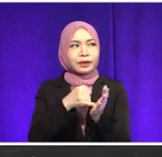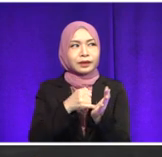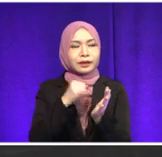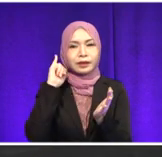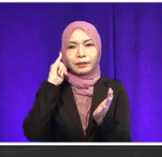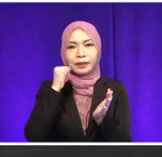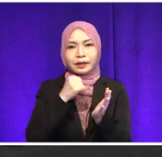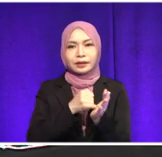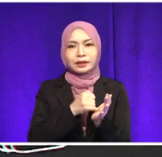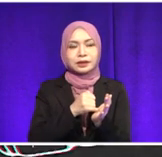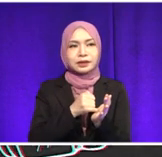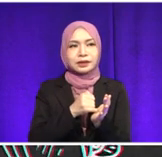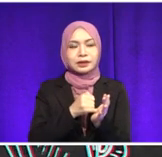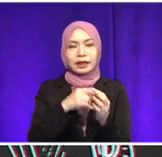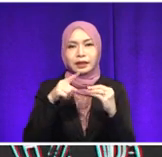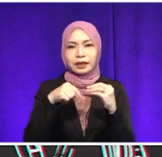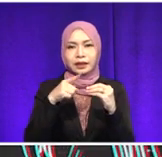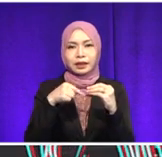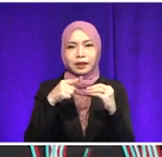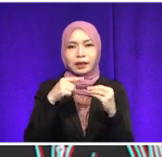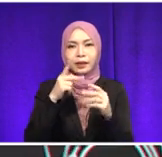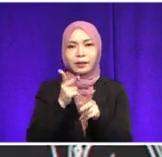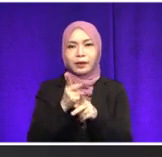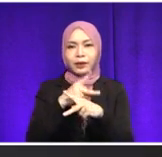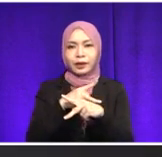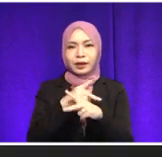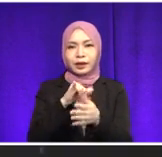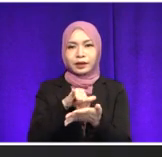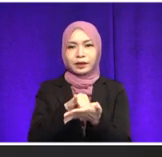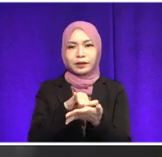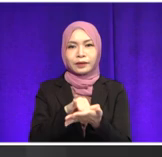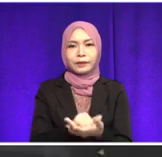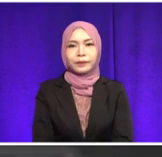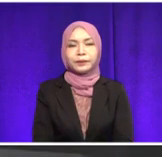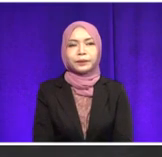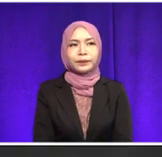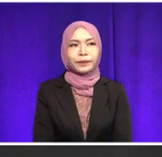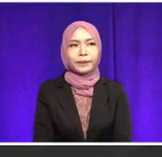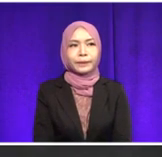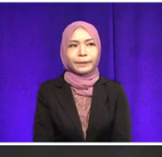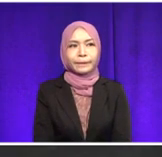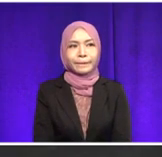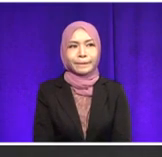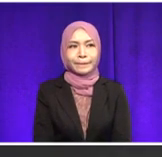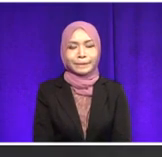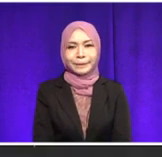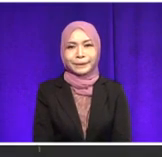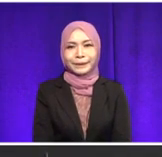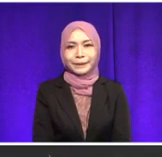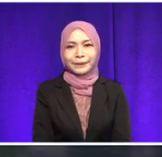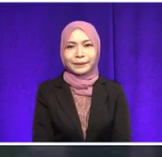yang bagian bawah tuh tidak ada maklumat itu adalah nanti perbincangan antara pengurus Project dengan